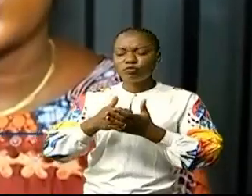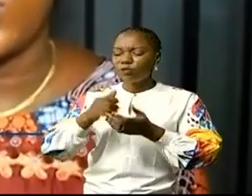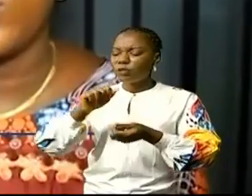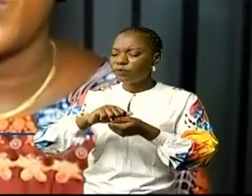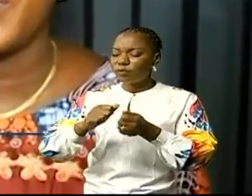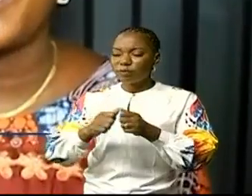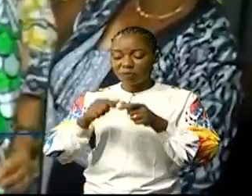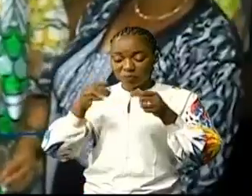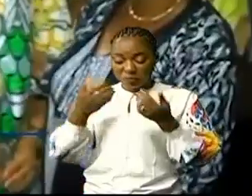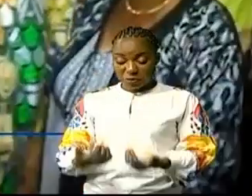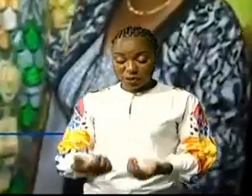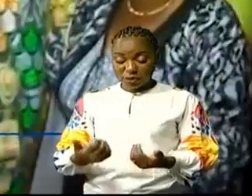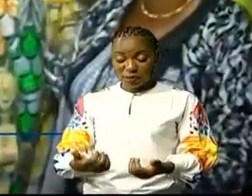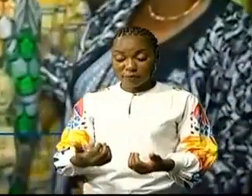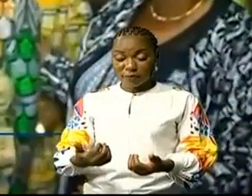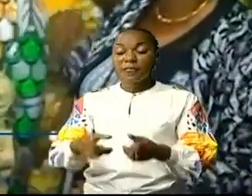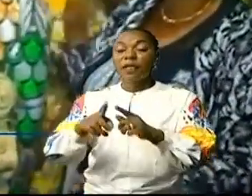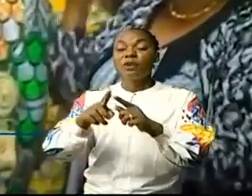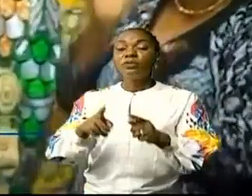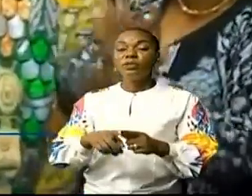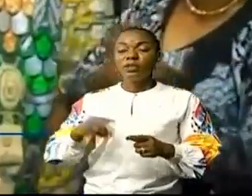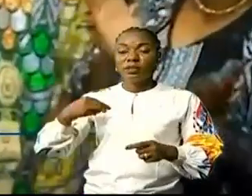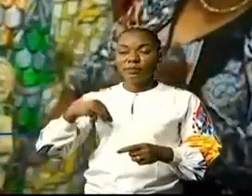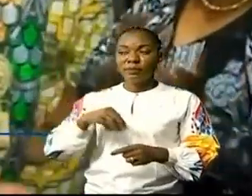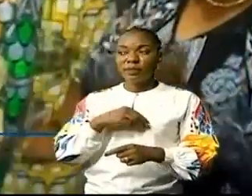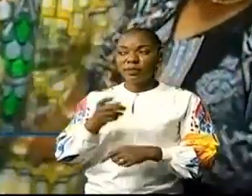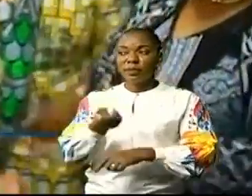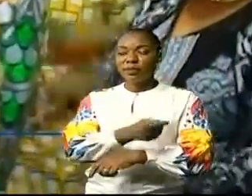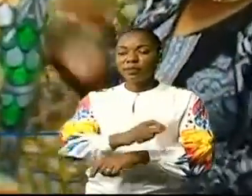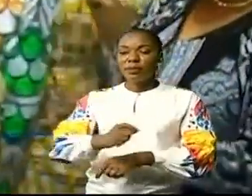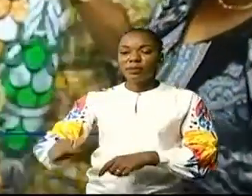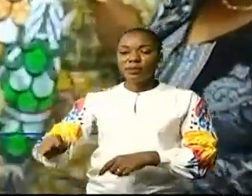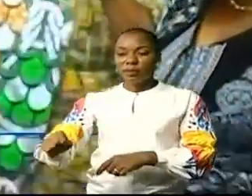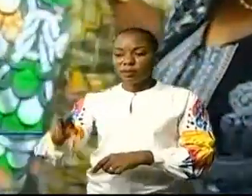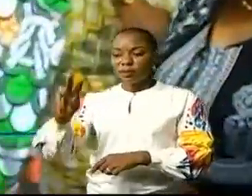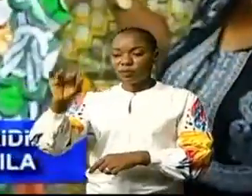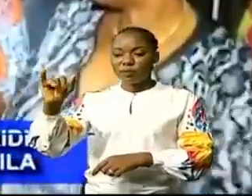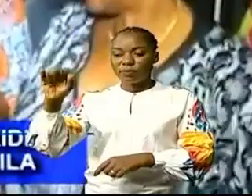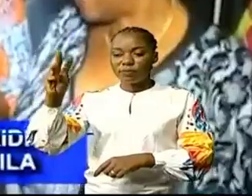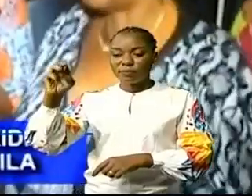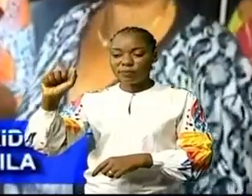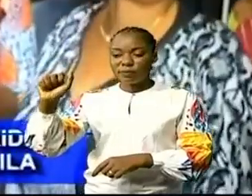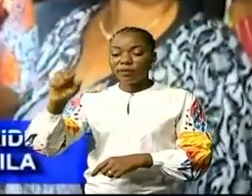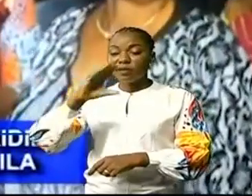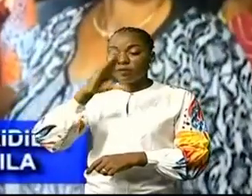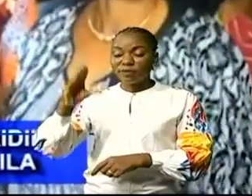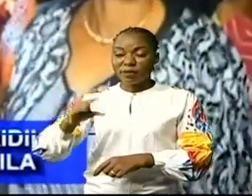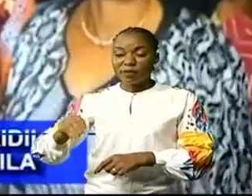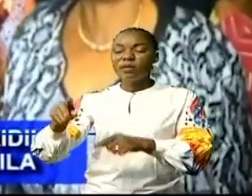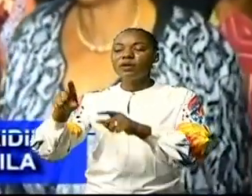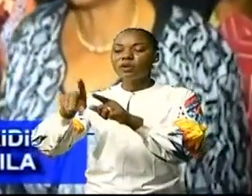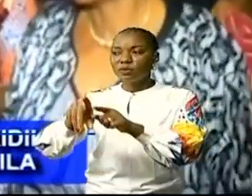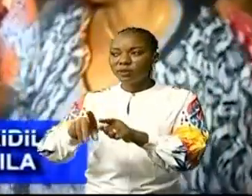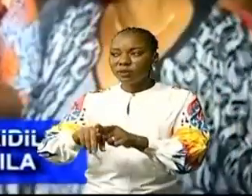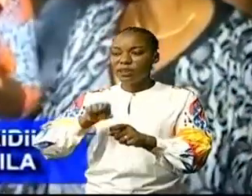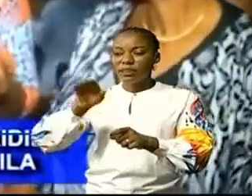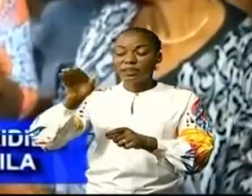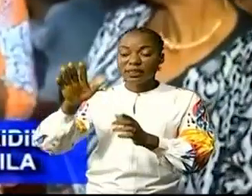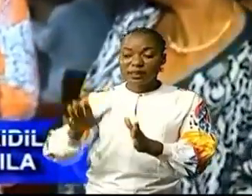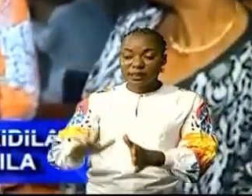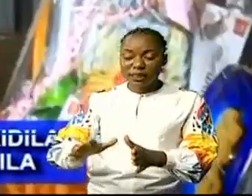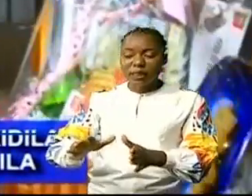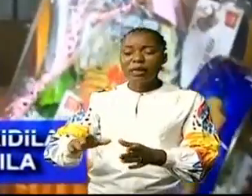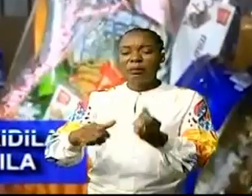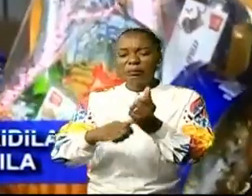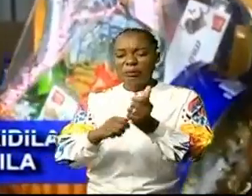à nous en ce moment. A noter que le membre du bureau exécutif de WIM Africa présente à cette réception sont toutes directeurs et cadres